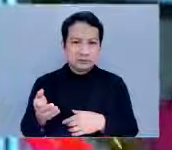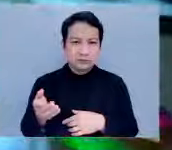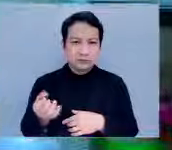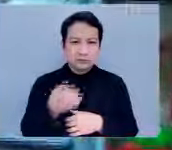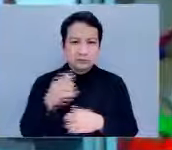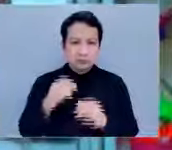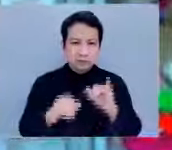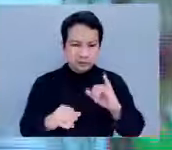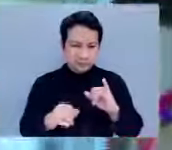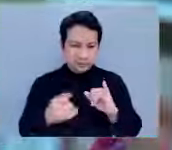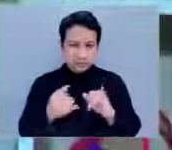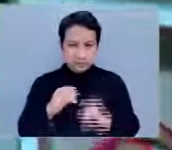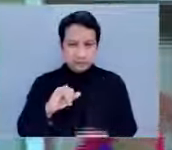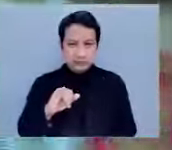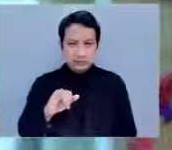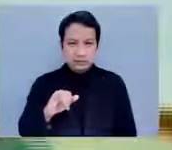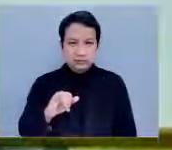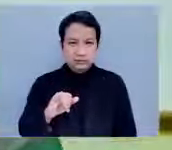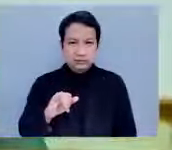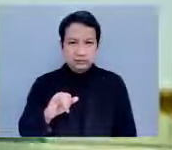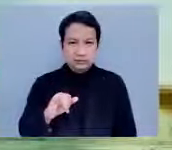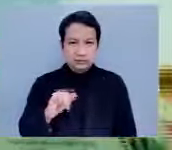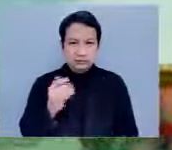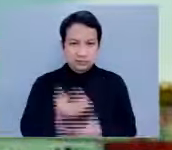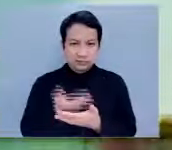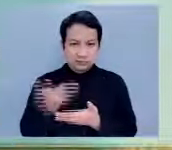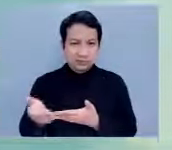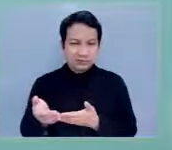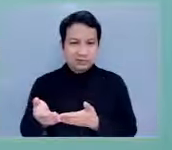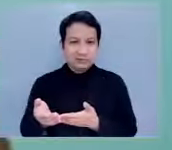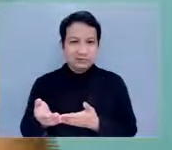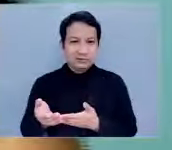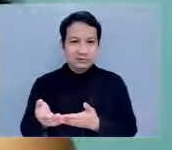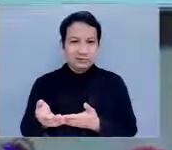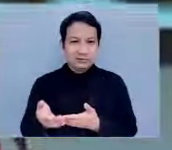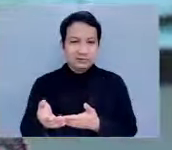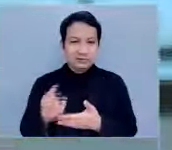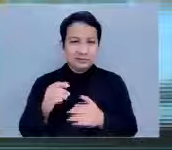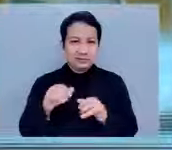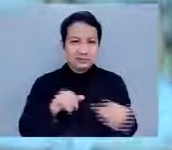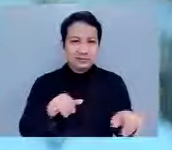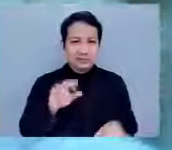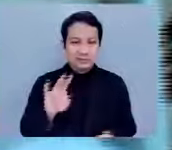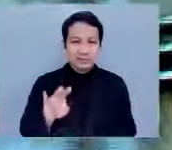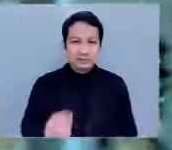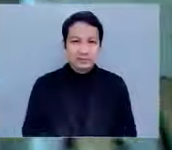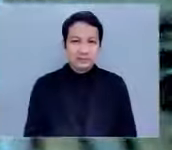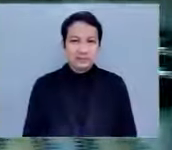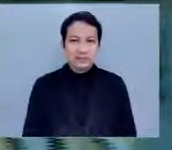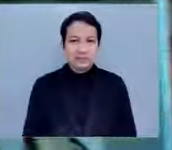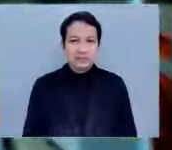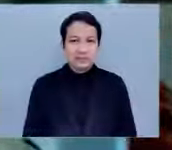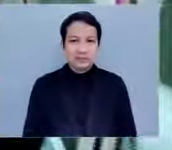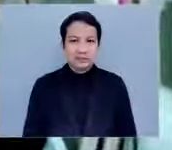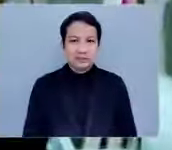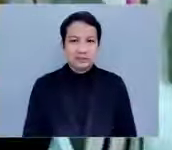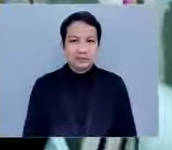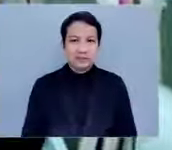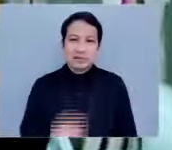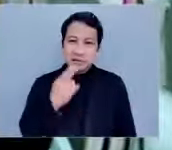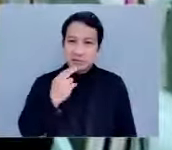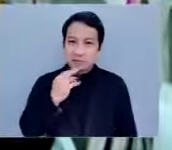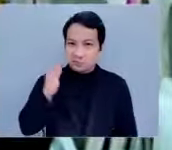to? Hindi ko rin alam, te. Binili ko lang. Size 7 ka pa. Size 7 ako. Ang cute naman ng shoe collection mo.